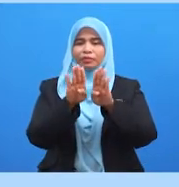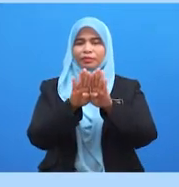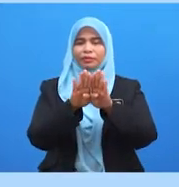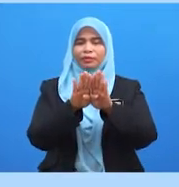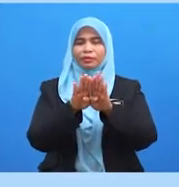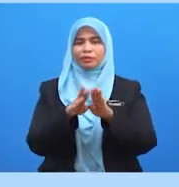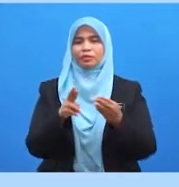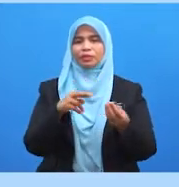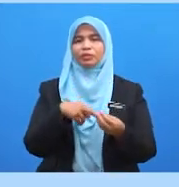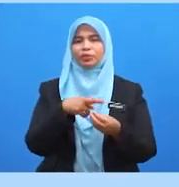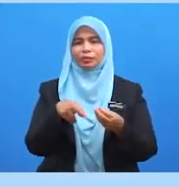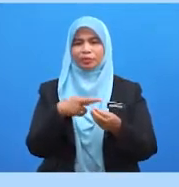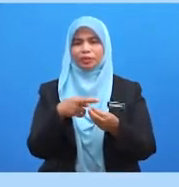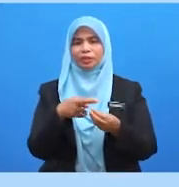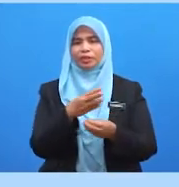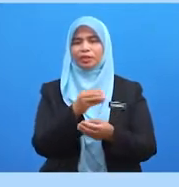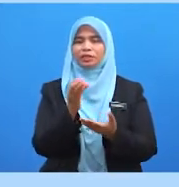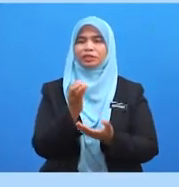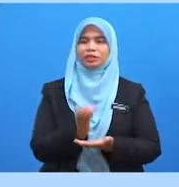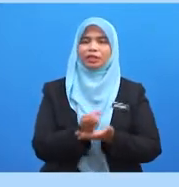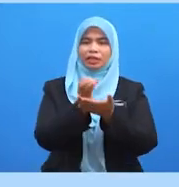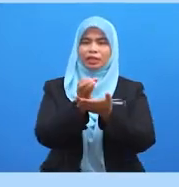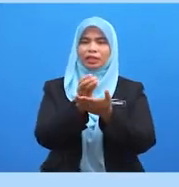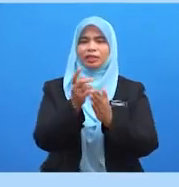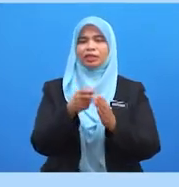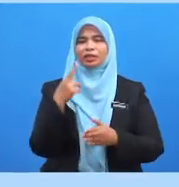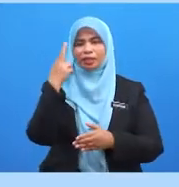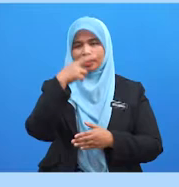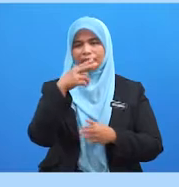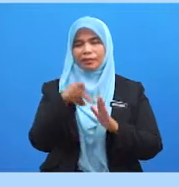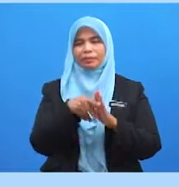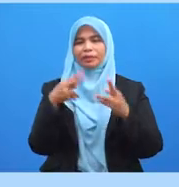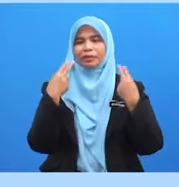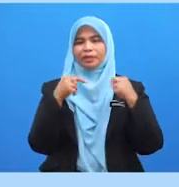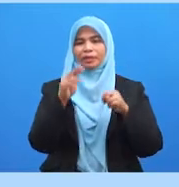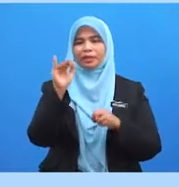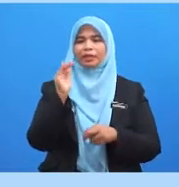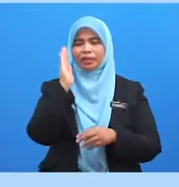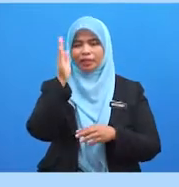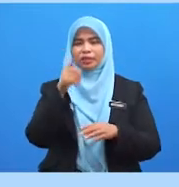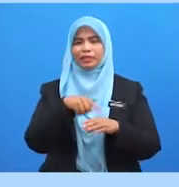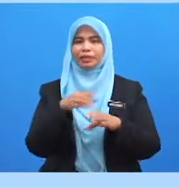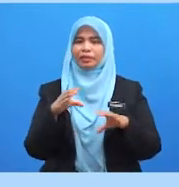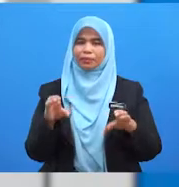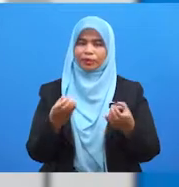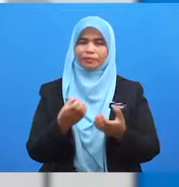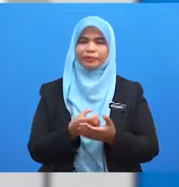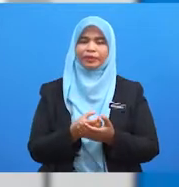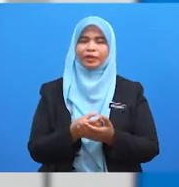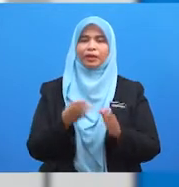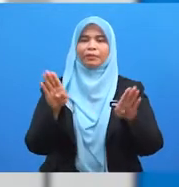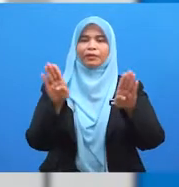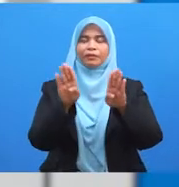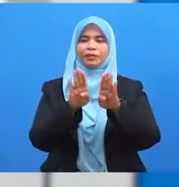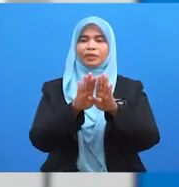Penutup merupakan rumusan dan cadangan terhadap perniagaan yang ingin dijalankan. Penutup